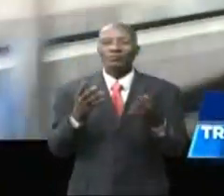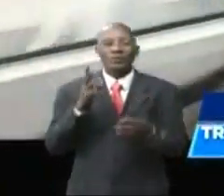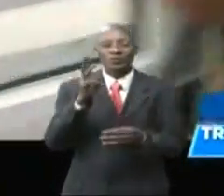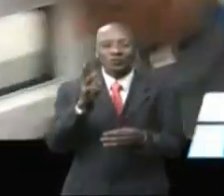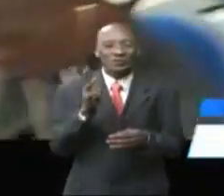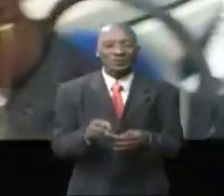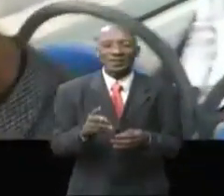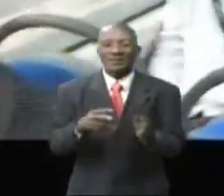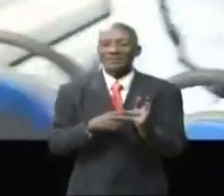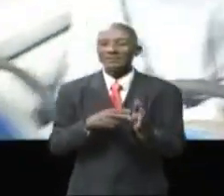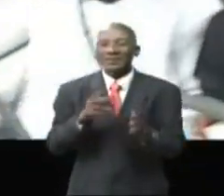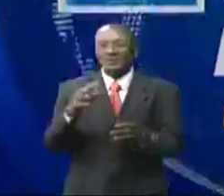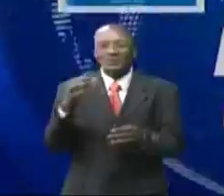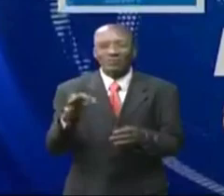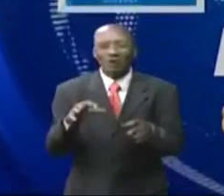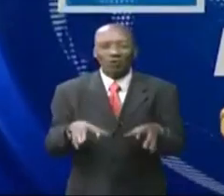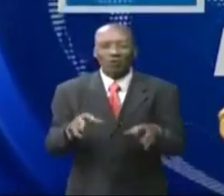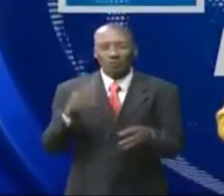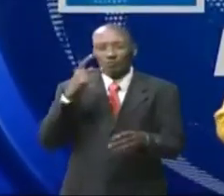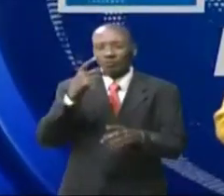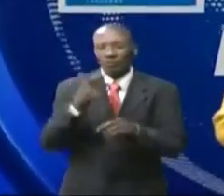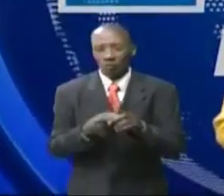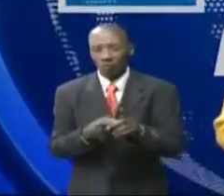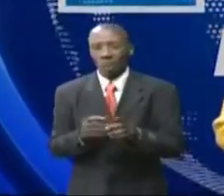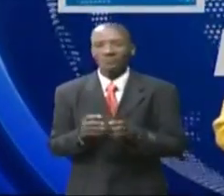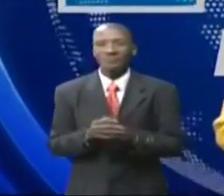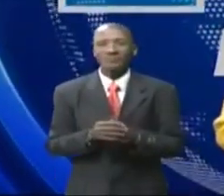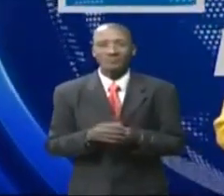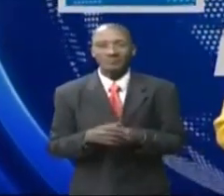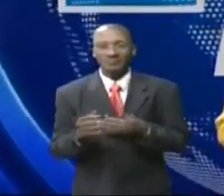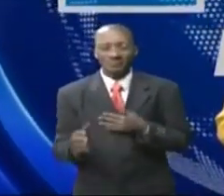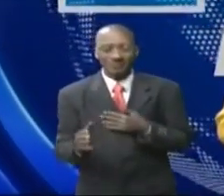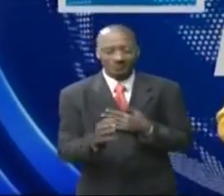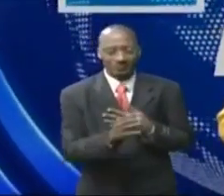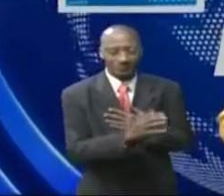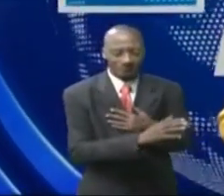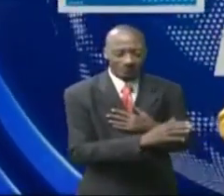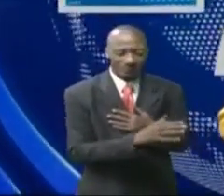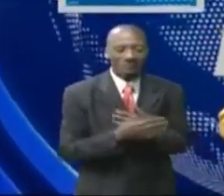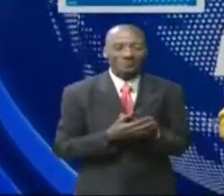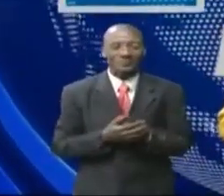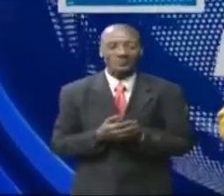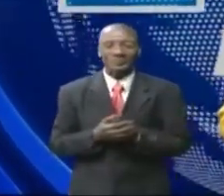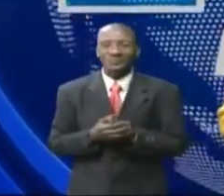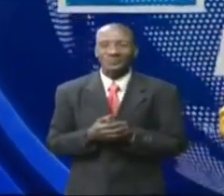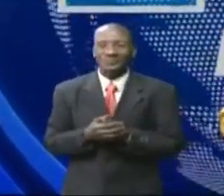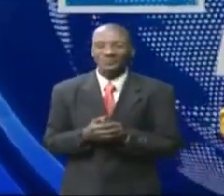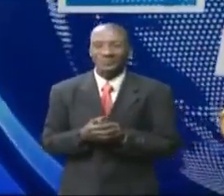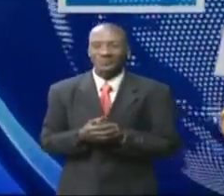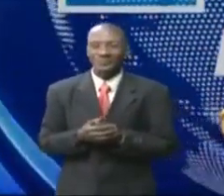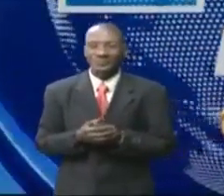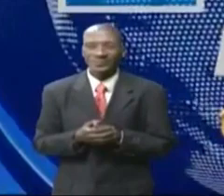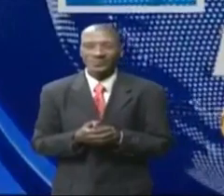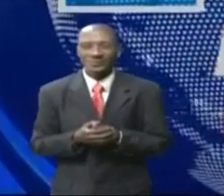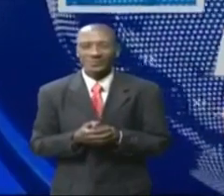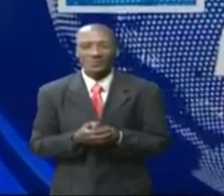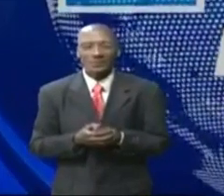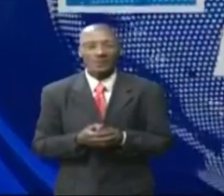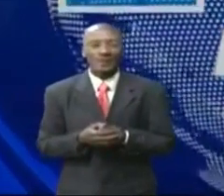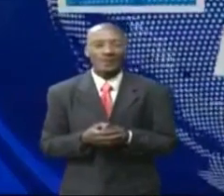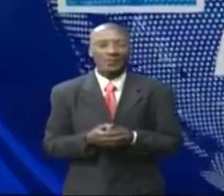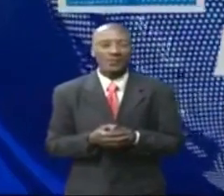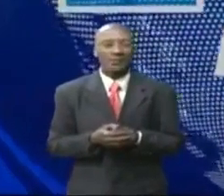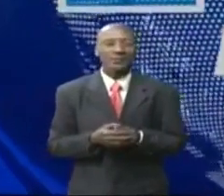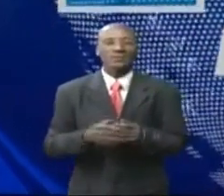paiement dématérialisé. 32 millions de dollars américains, c'est l'enveloppe qu'il faut pour résoudre le problème de